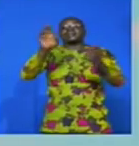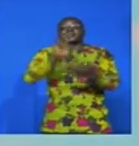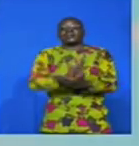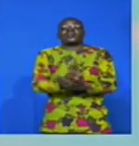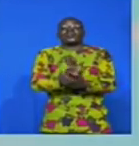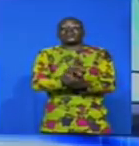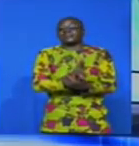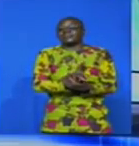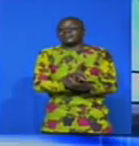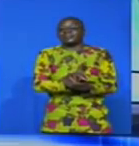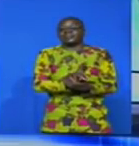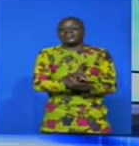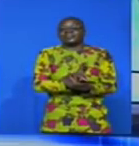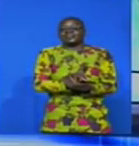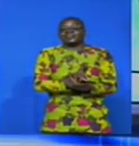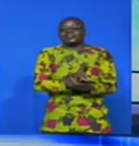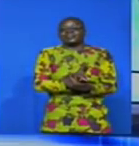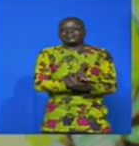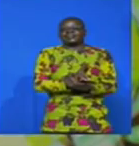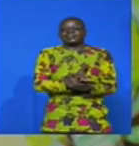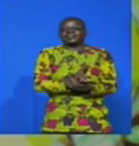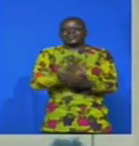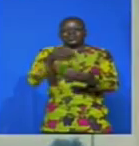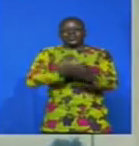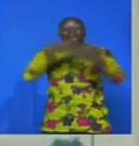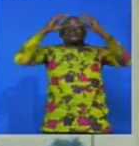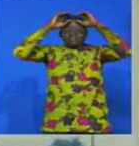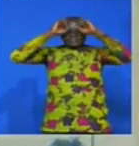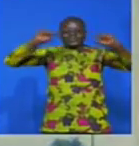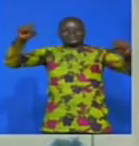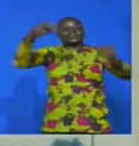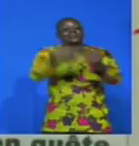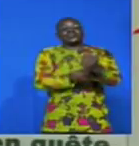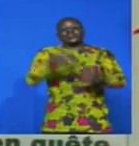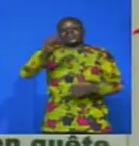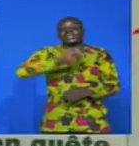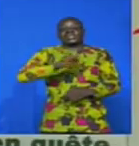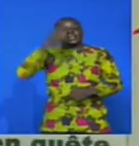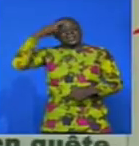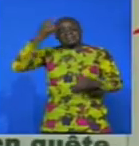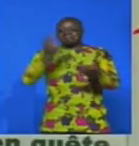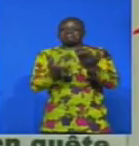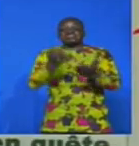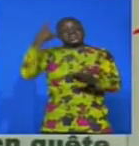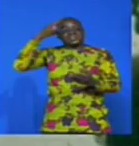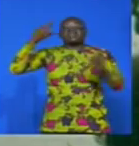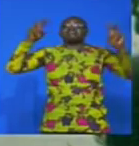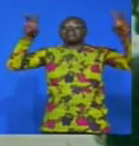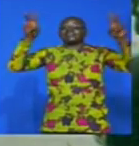Abdoul Rassmane Zongo. Nouveau président, nouveau dynamisme et peut-être une victoire en